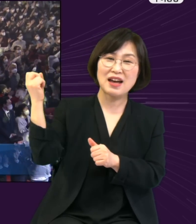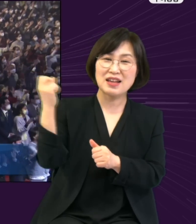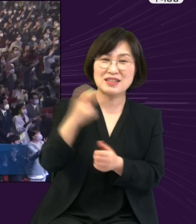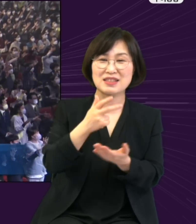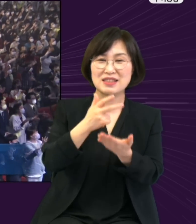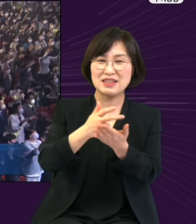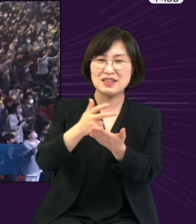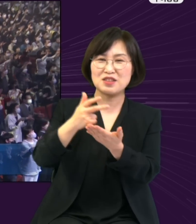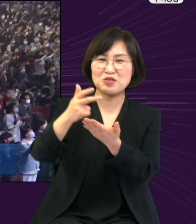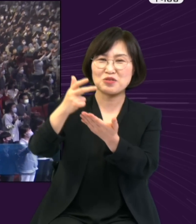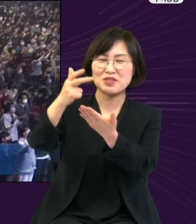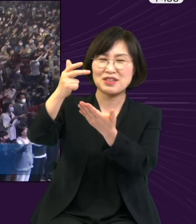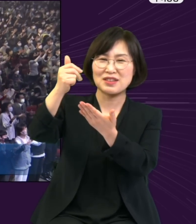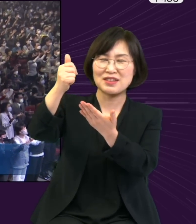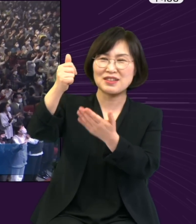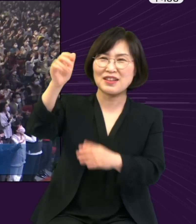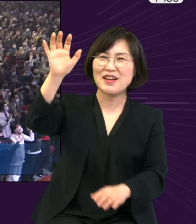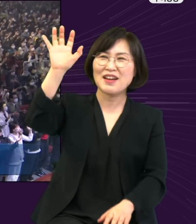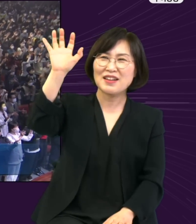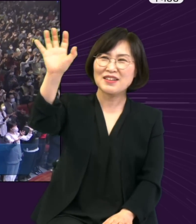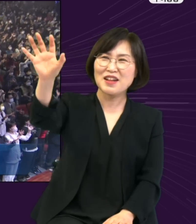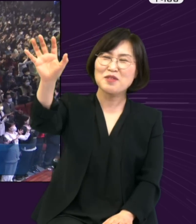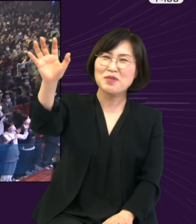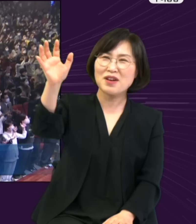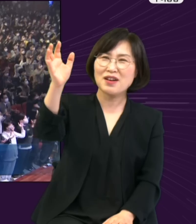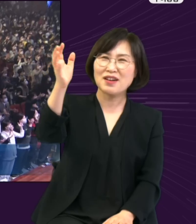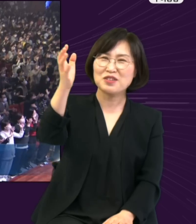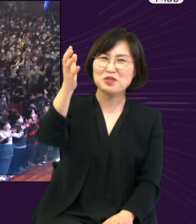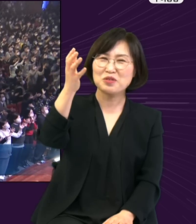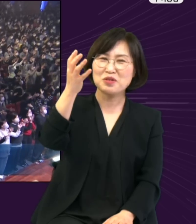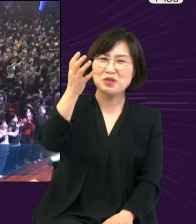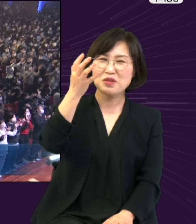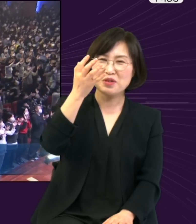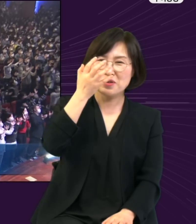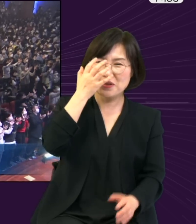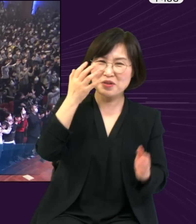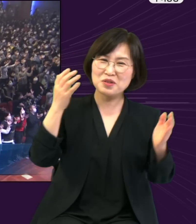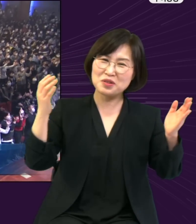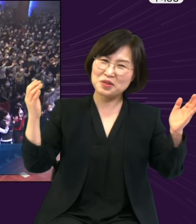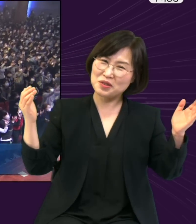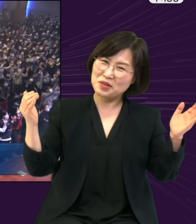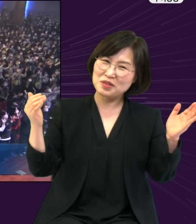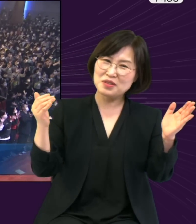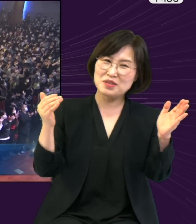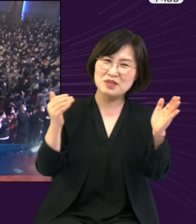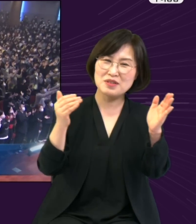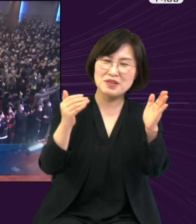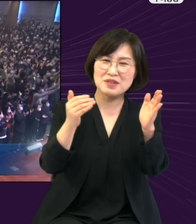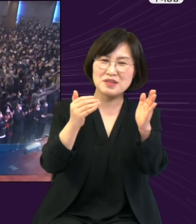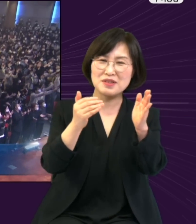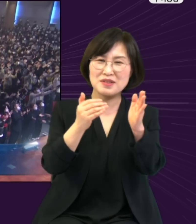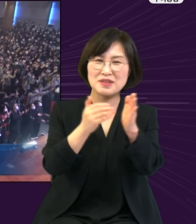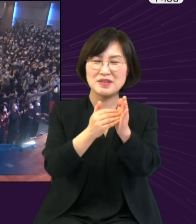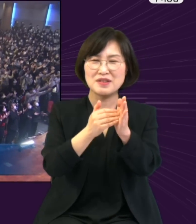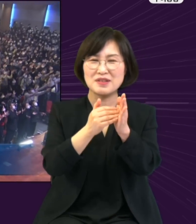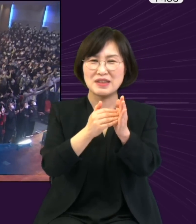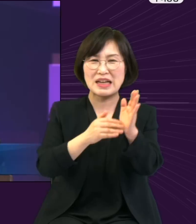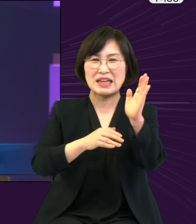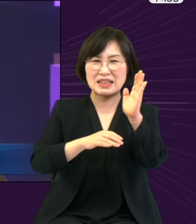다시 주를 주님 그렇습니다 오늘 임하셔서 채우소서